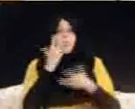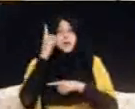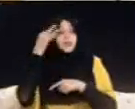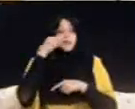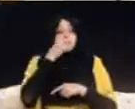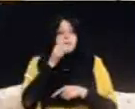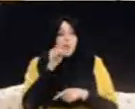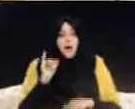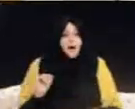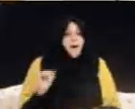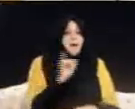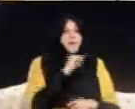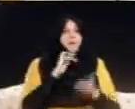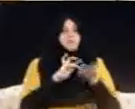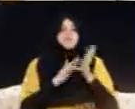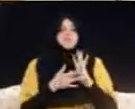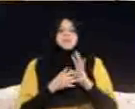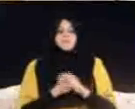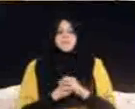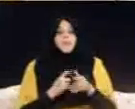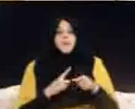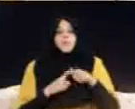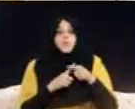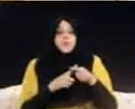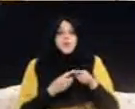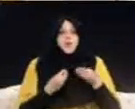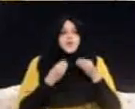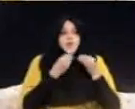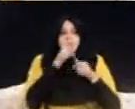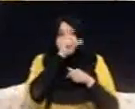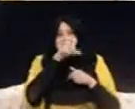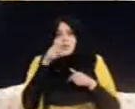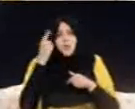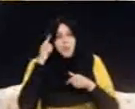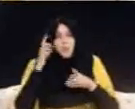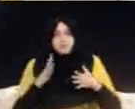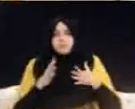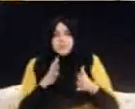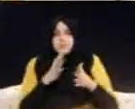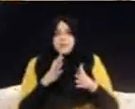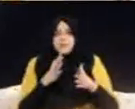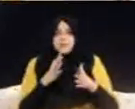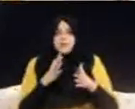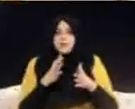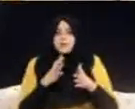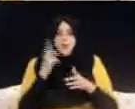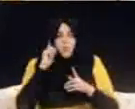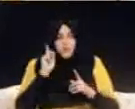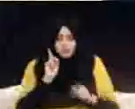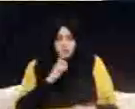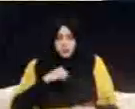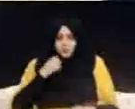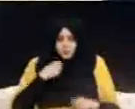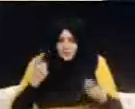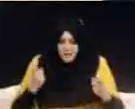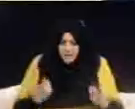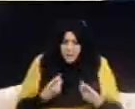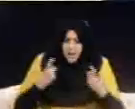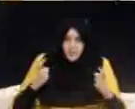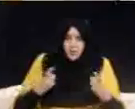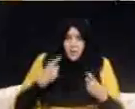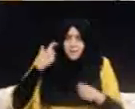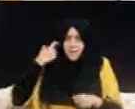ويزكيهم، فالتزكية إذن تنصرف إلى التربية،